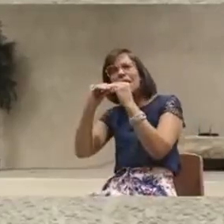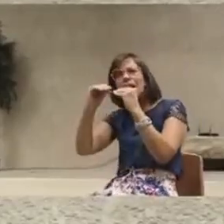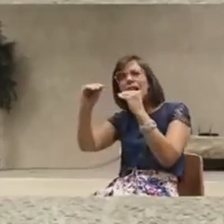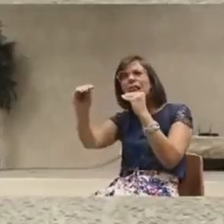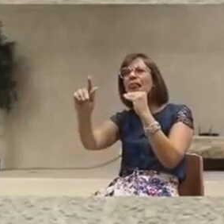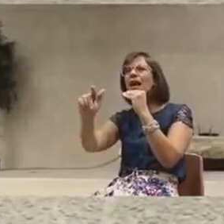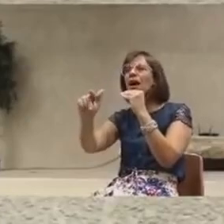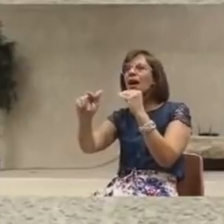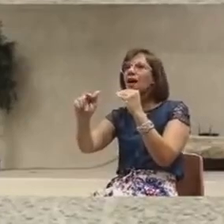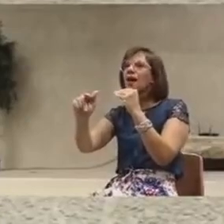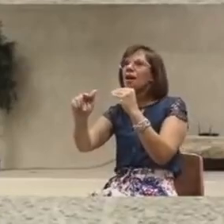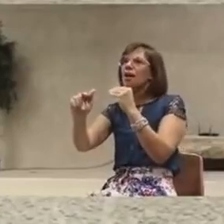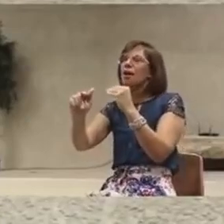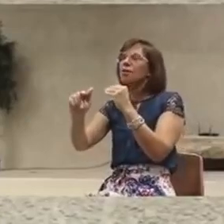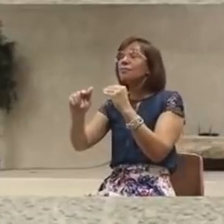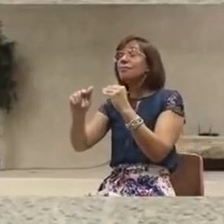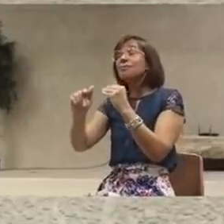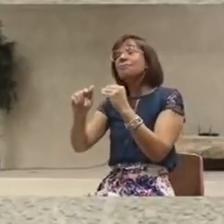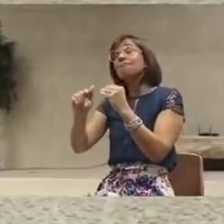motivations, nos intérêts